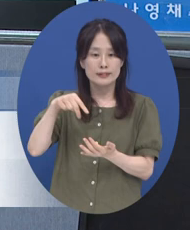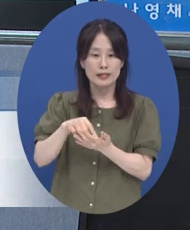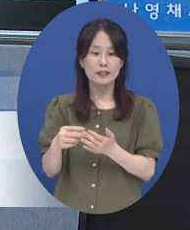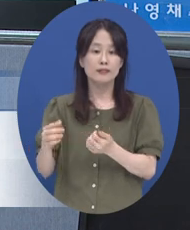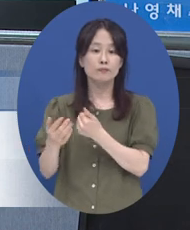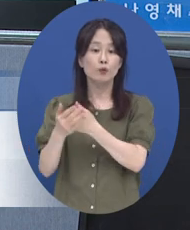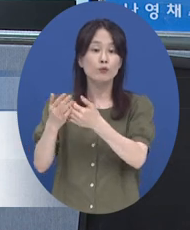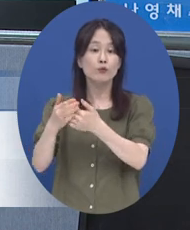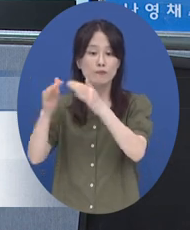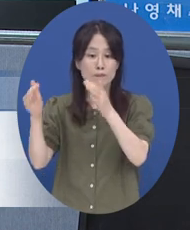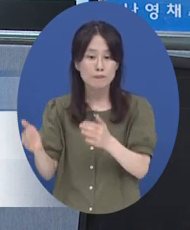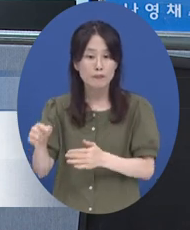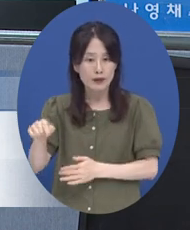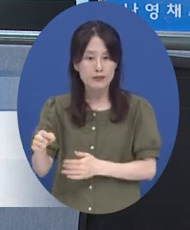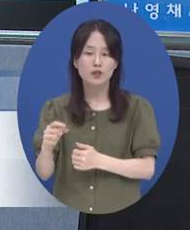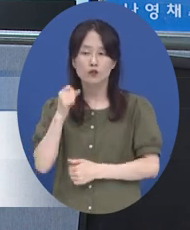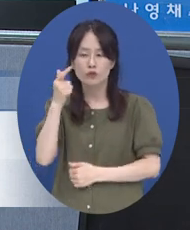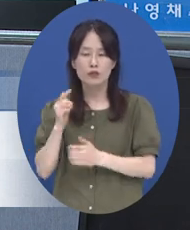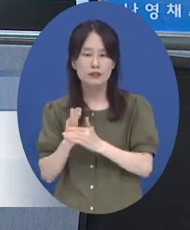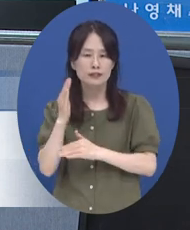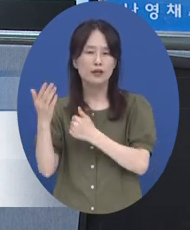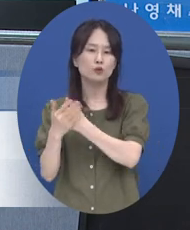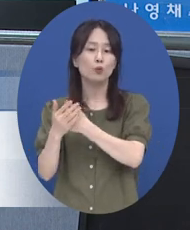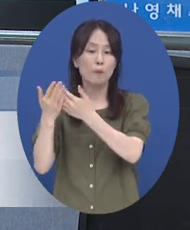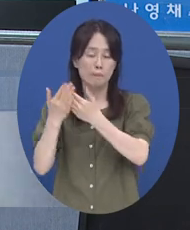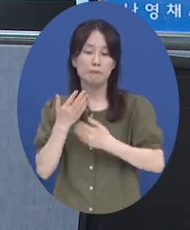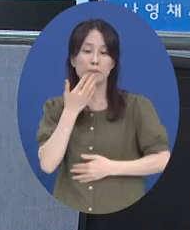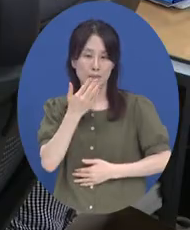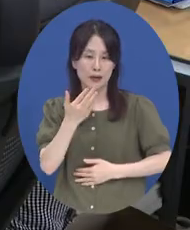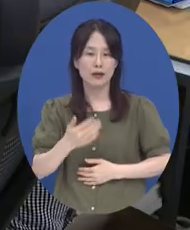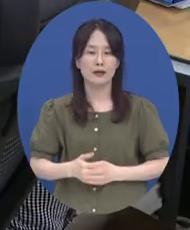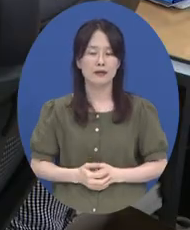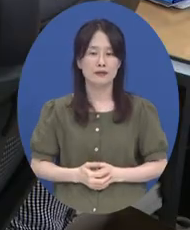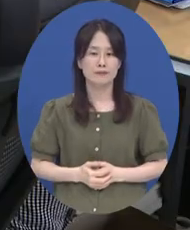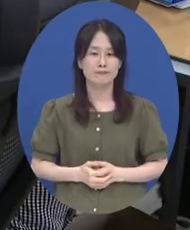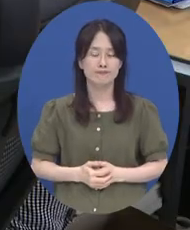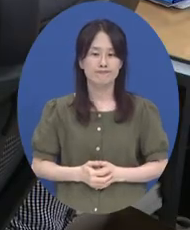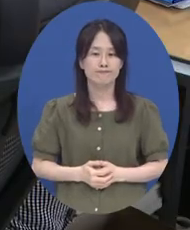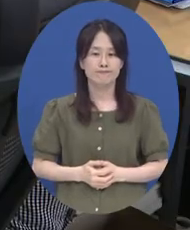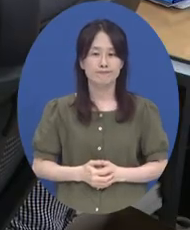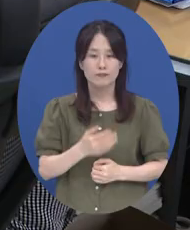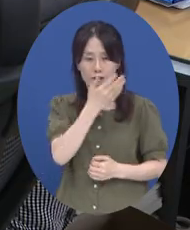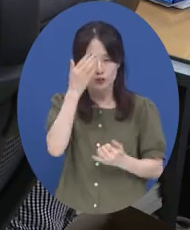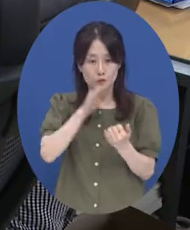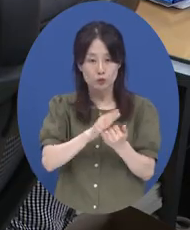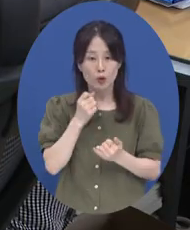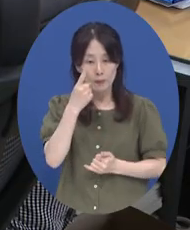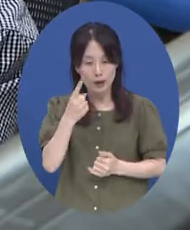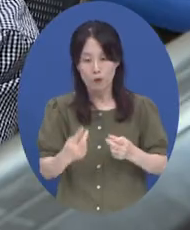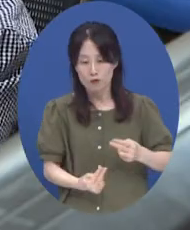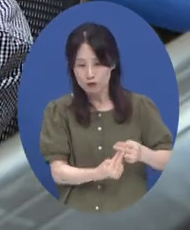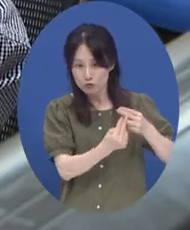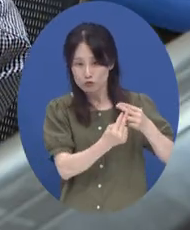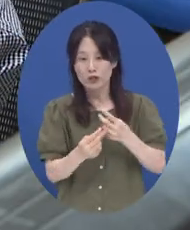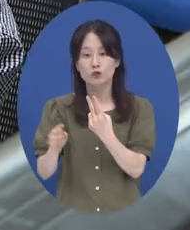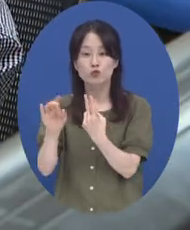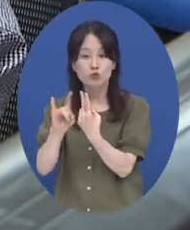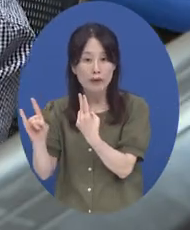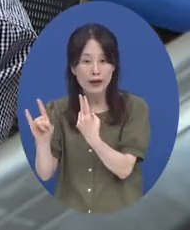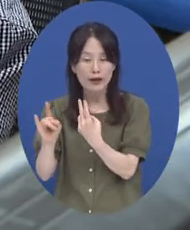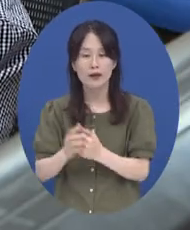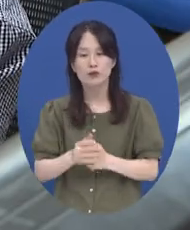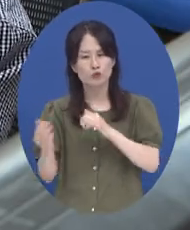청소년 자립지원 관에서 입결이 사후지원 바꿨어요 대상 청소년의 매월 저축의 계주 배를